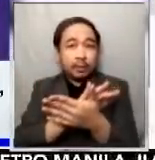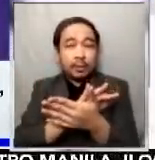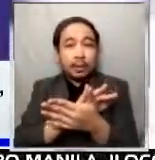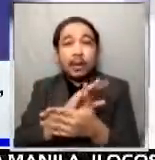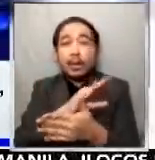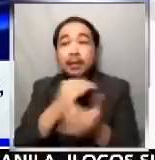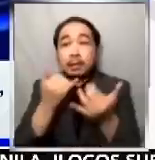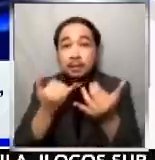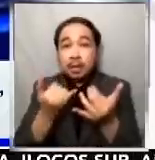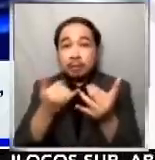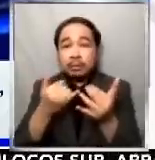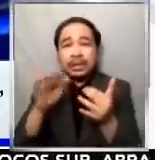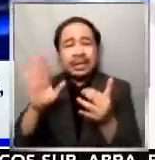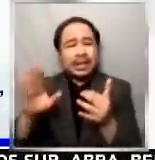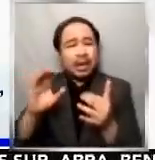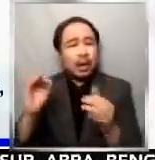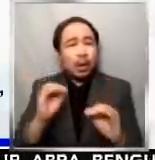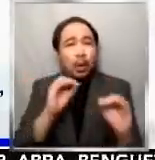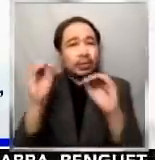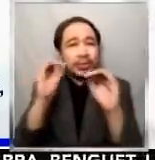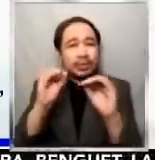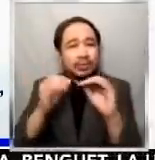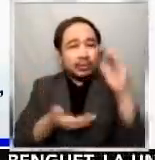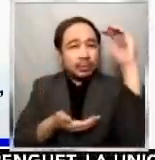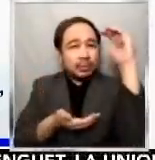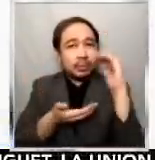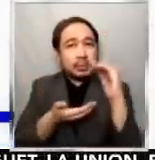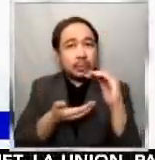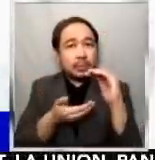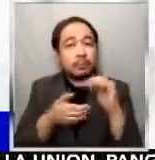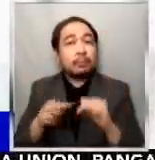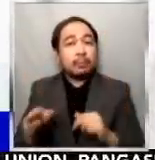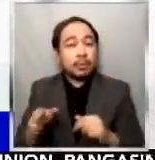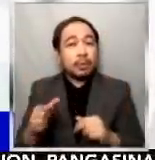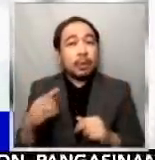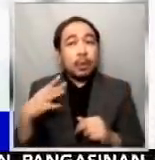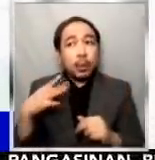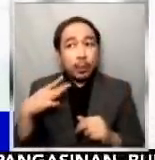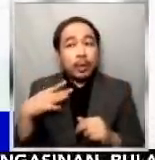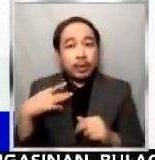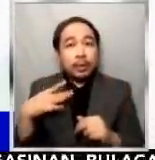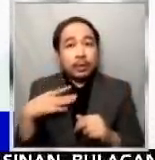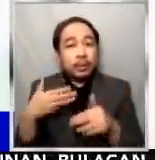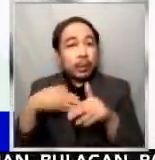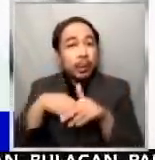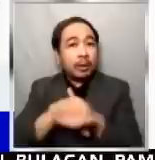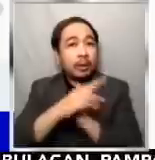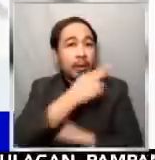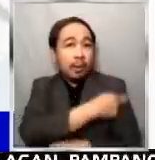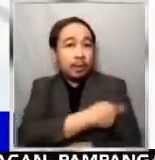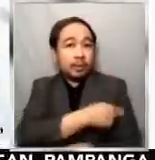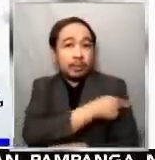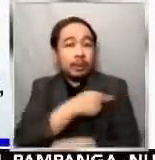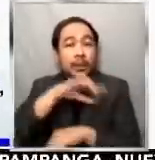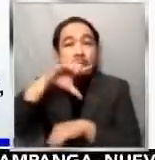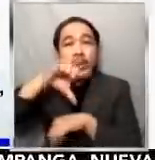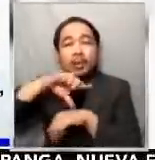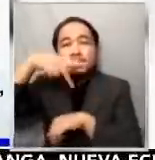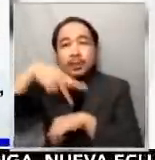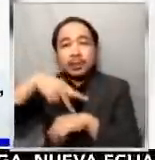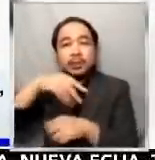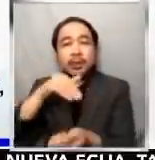ang oxygen level nito. She was waiting to be admitted actually sa Las Piñas Doctor's Hospital. She was in the